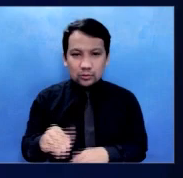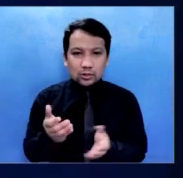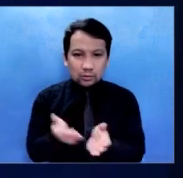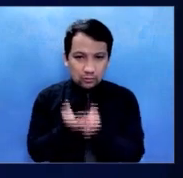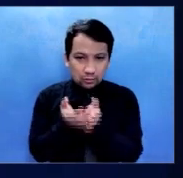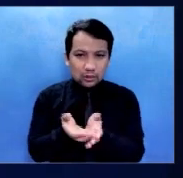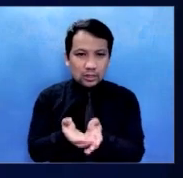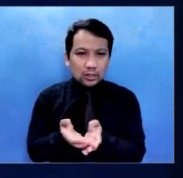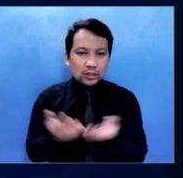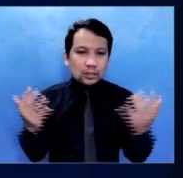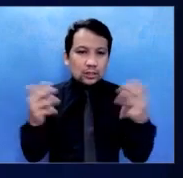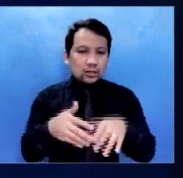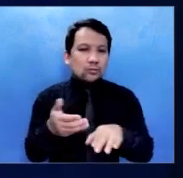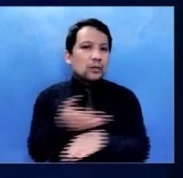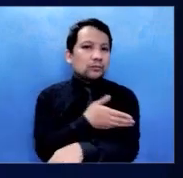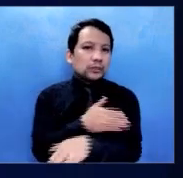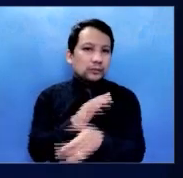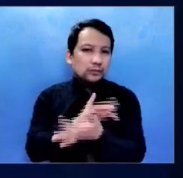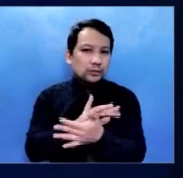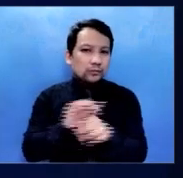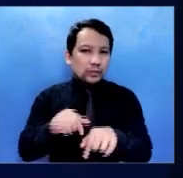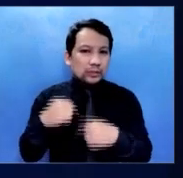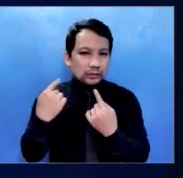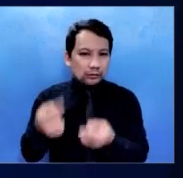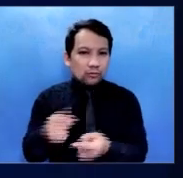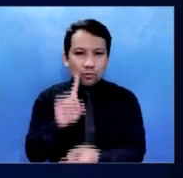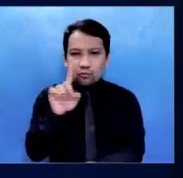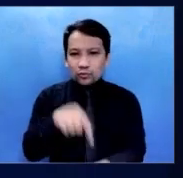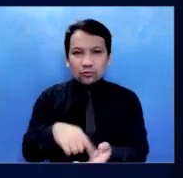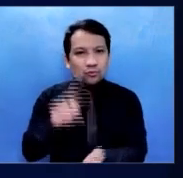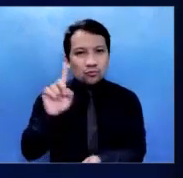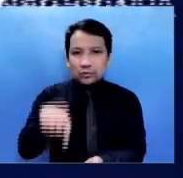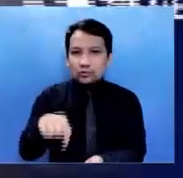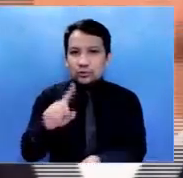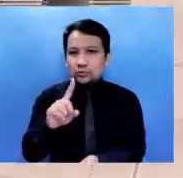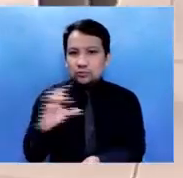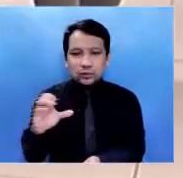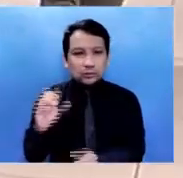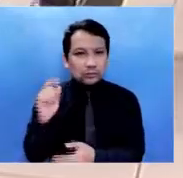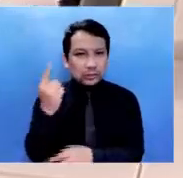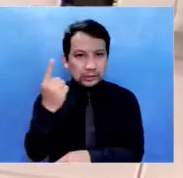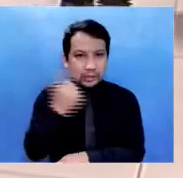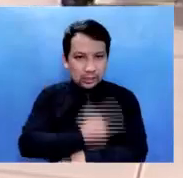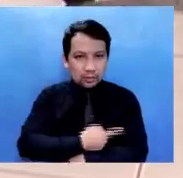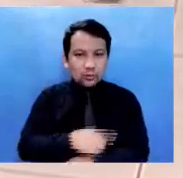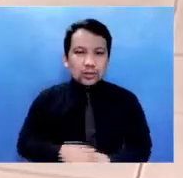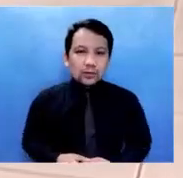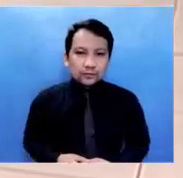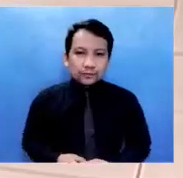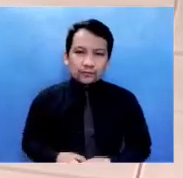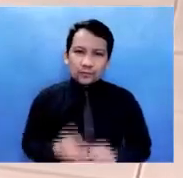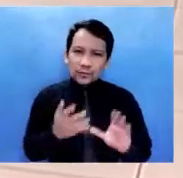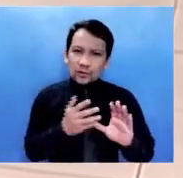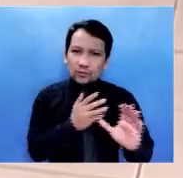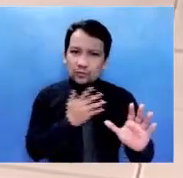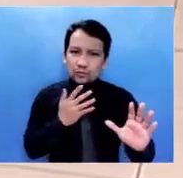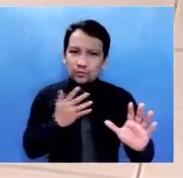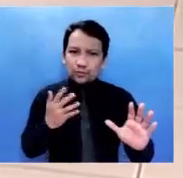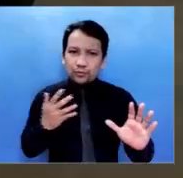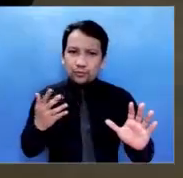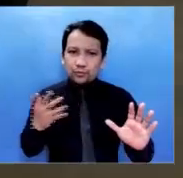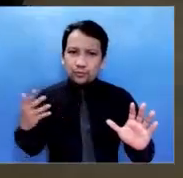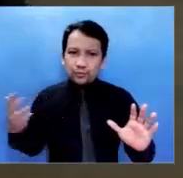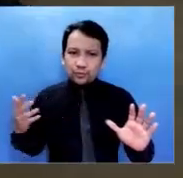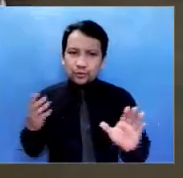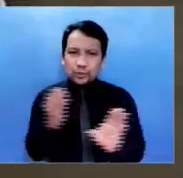na tayo sa pre-pandemic level natin, nasa mga 1,000 to 1,100 daily. Mahaba na rin ang pila ng mga sumasakay sa bus